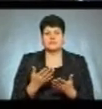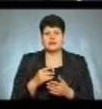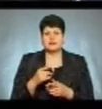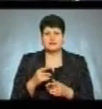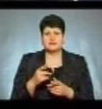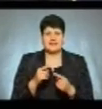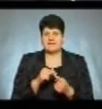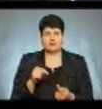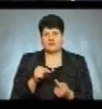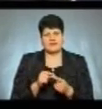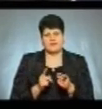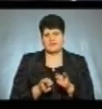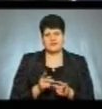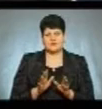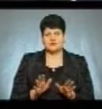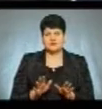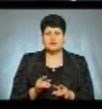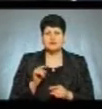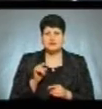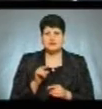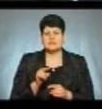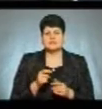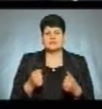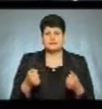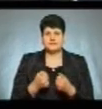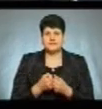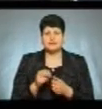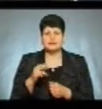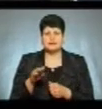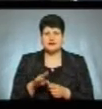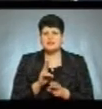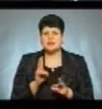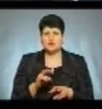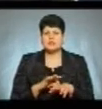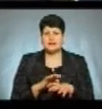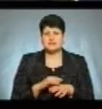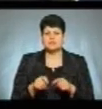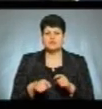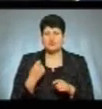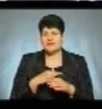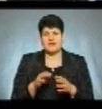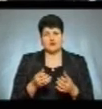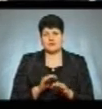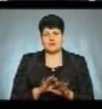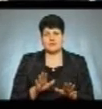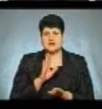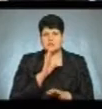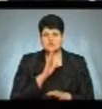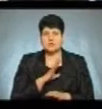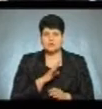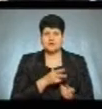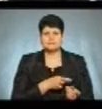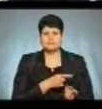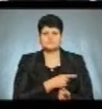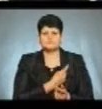не зовсім відповідає дійсності, оскільки в даній дорожньо-транспортній пригоді ніхто тілесних ушкоджень не отримав. Дівчинка була доставлена